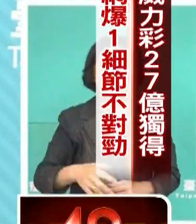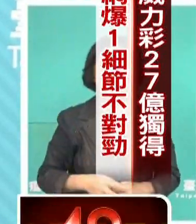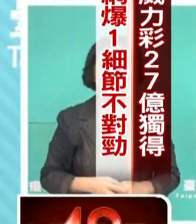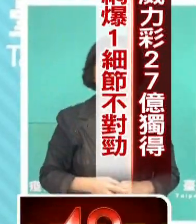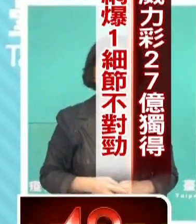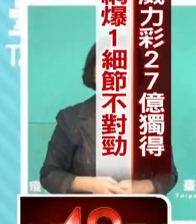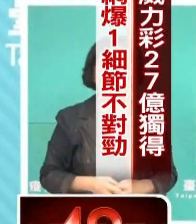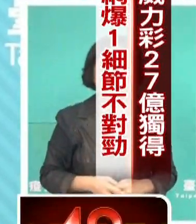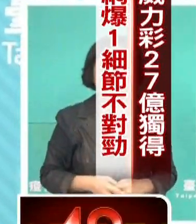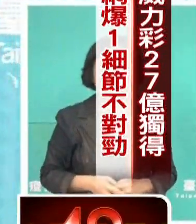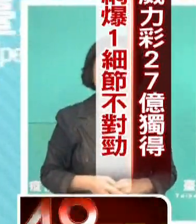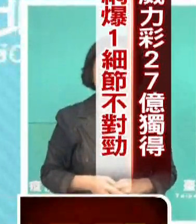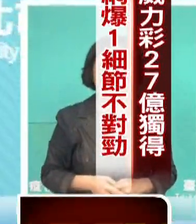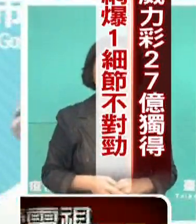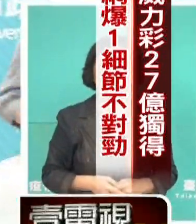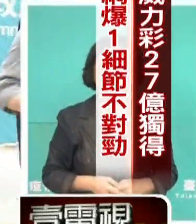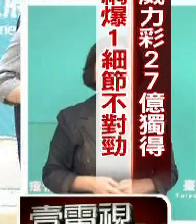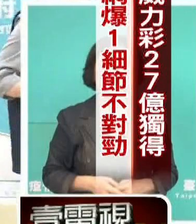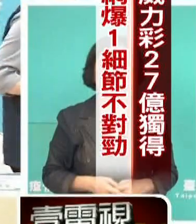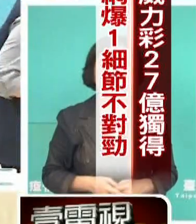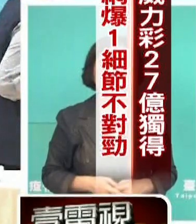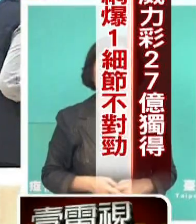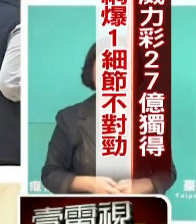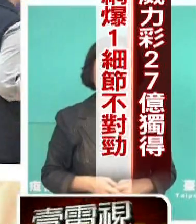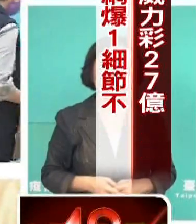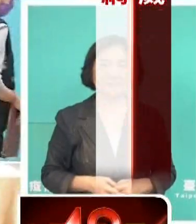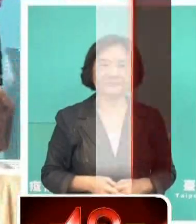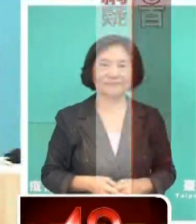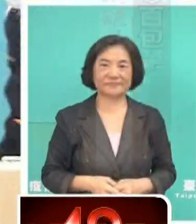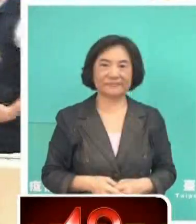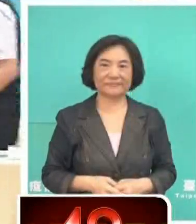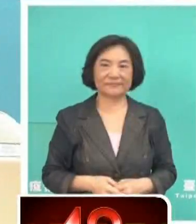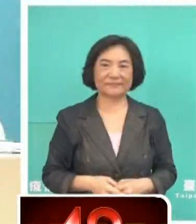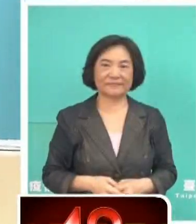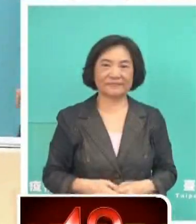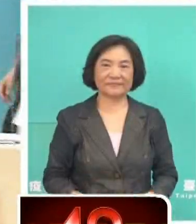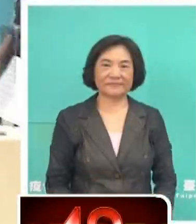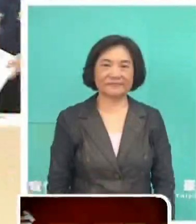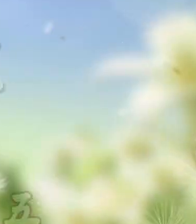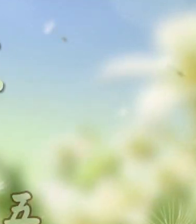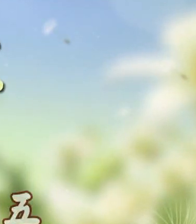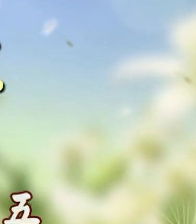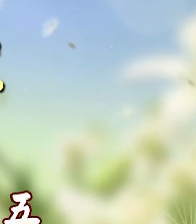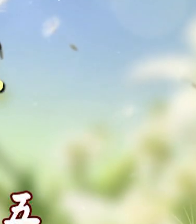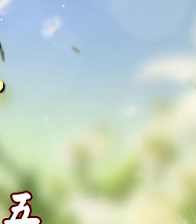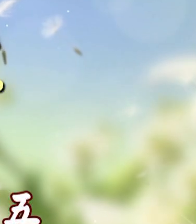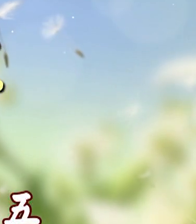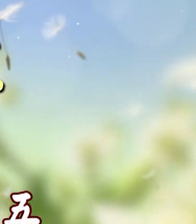是不是政策牛肉抢选票，留给各界想象空间。记者高峰陈颖珍台北采访报道。